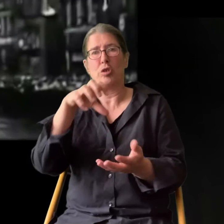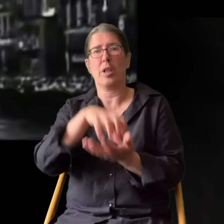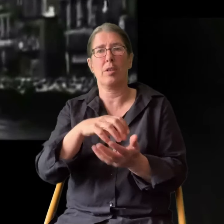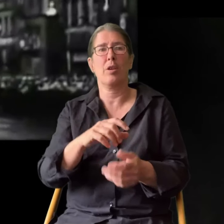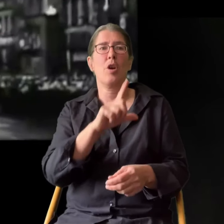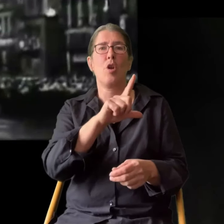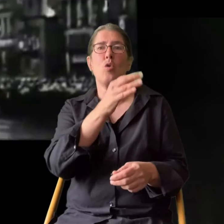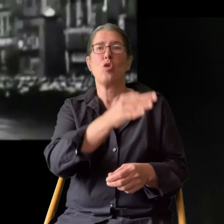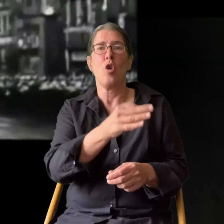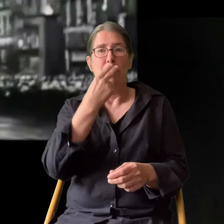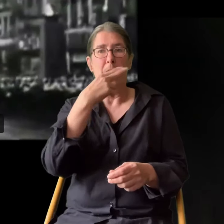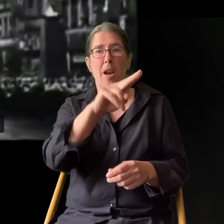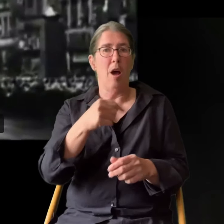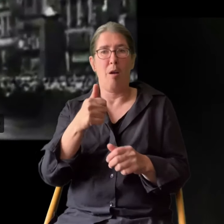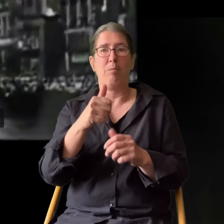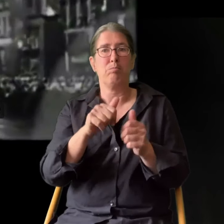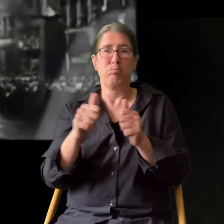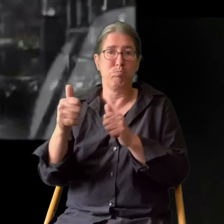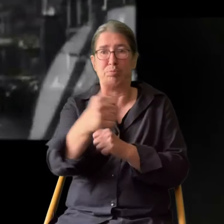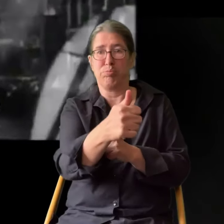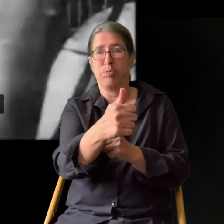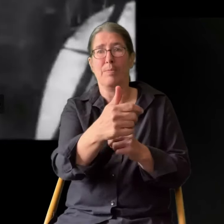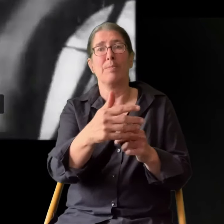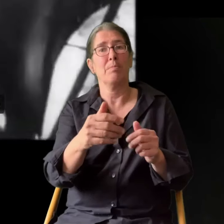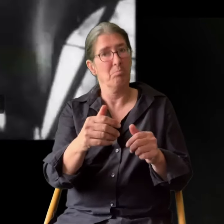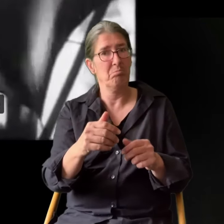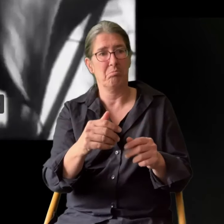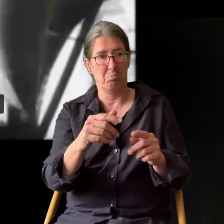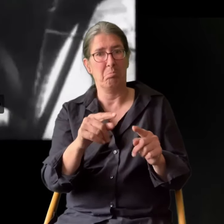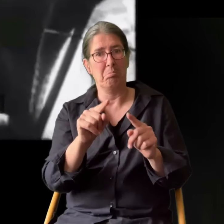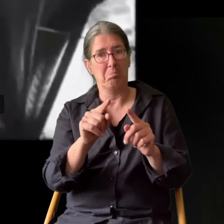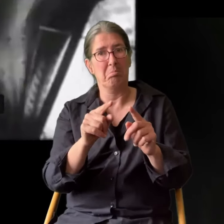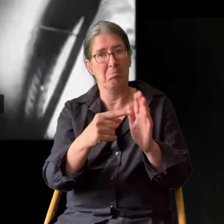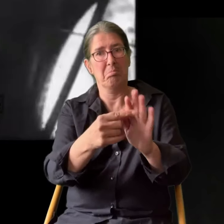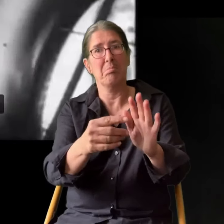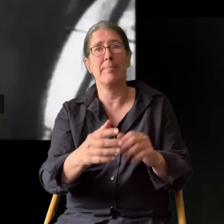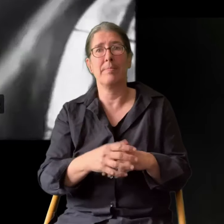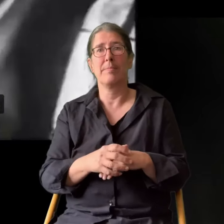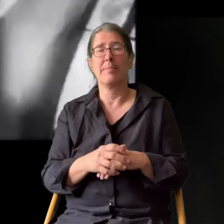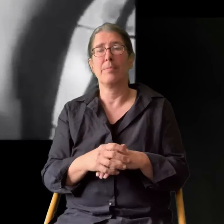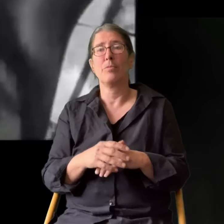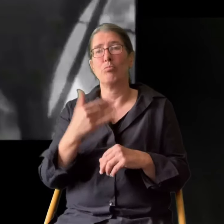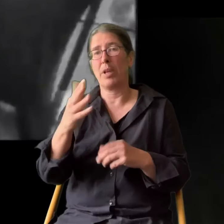mit Ludendorff und Hitler an der Spitze, wie später immer wieder inszeniert.